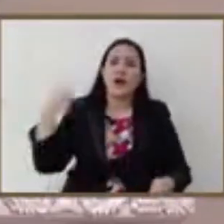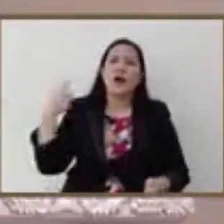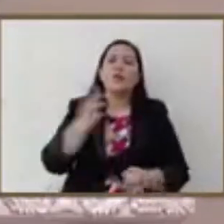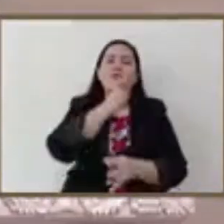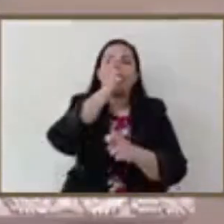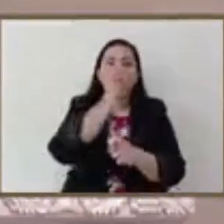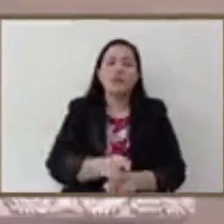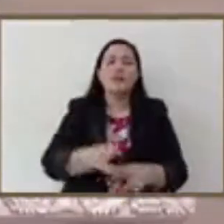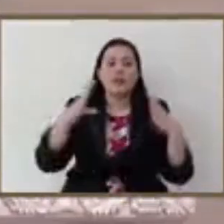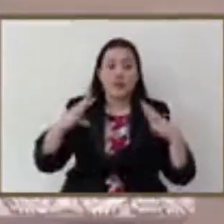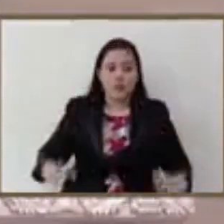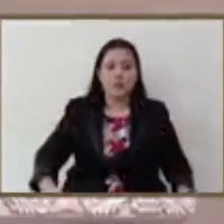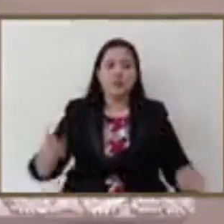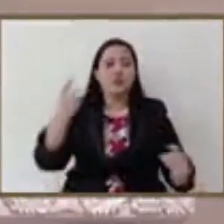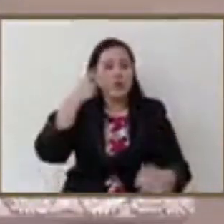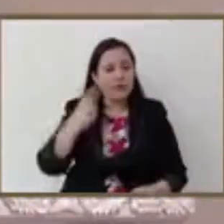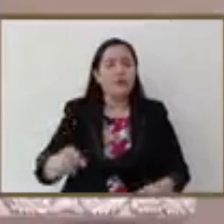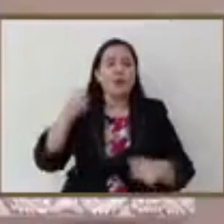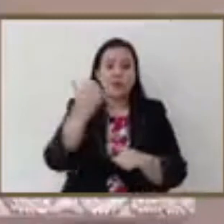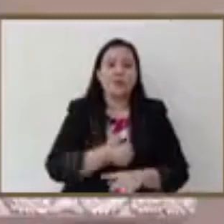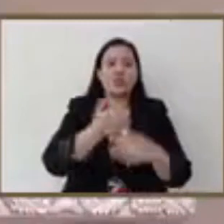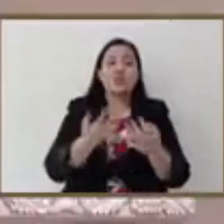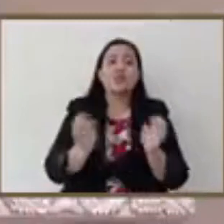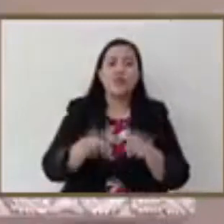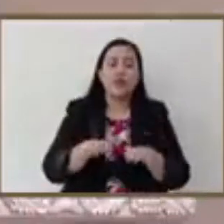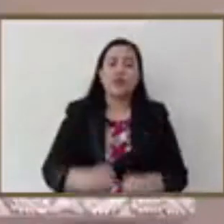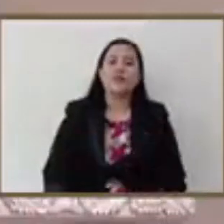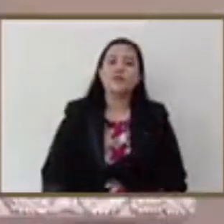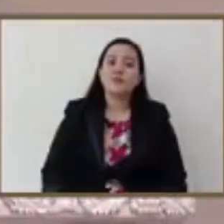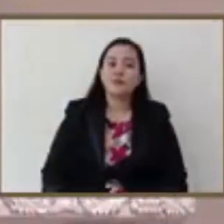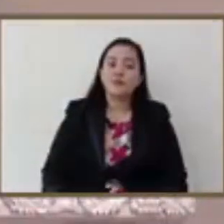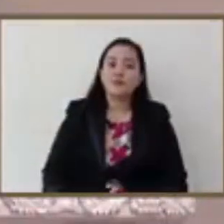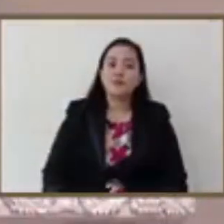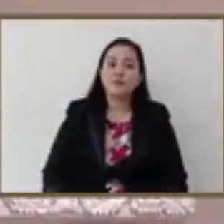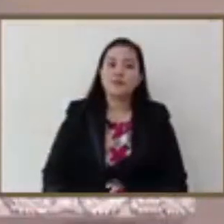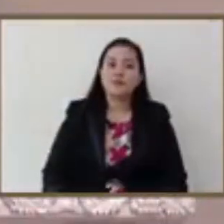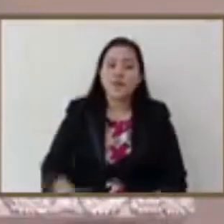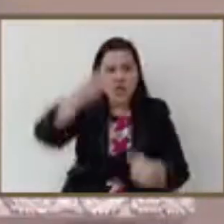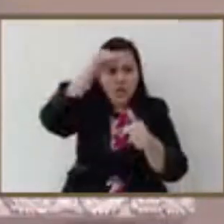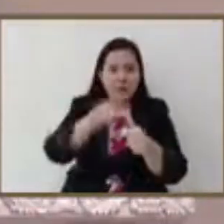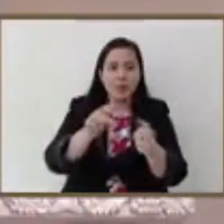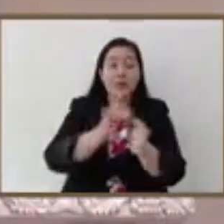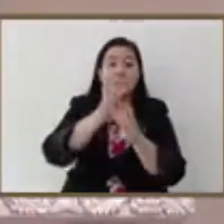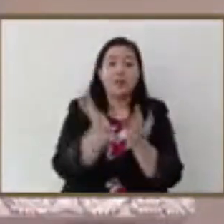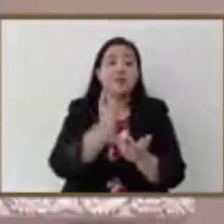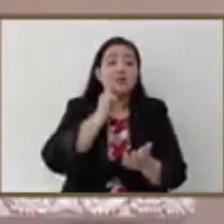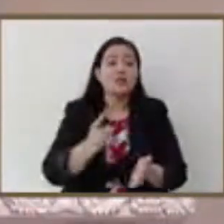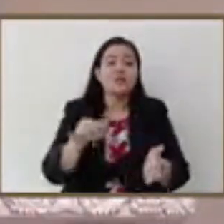even Solomon believed that. Naalala niyo po ba na sabi ng Solomon, there's a woman with the attire of a